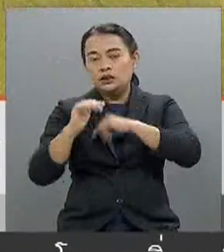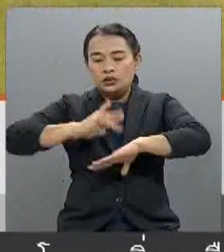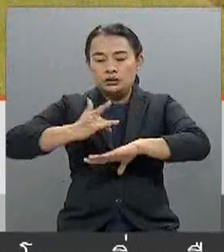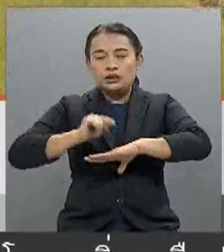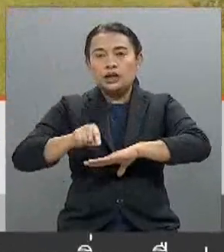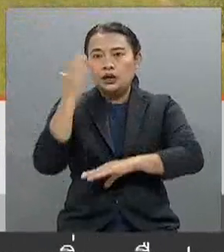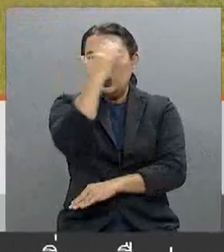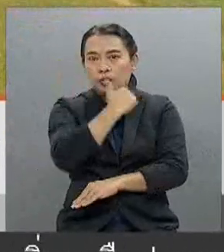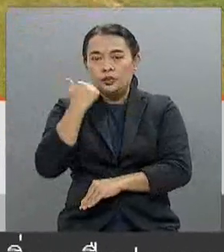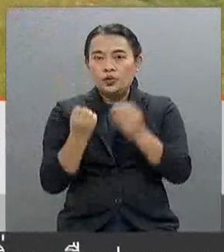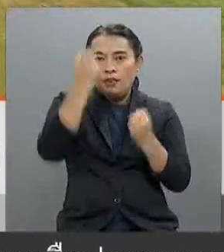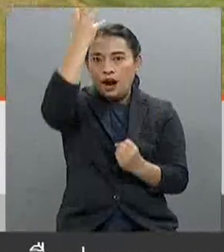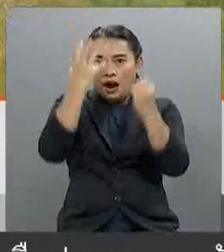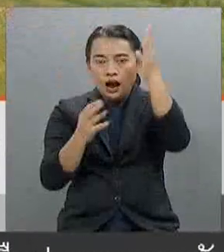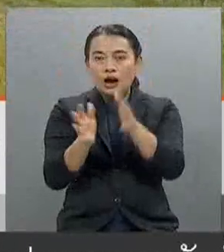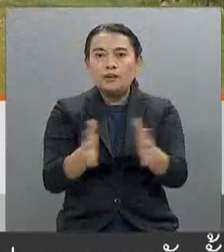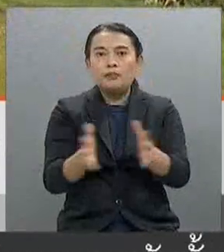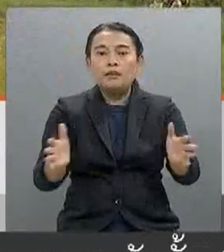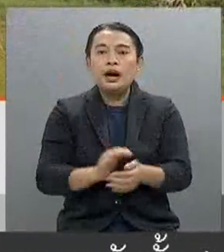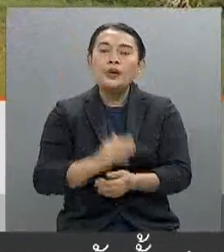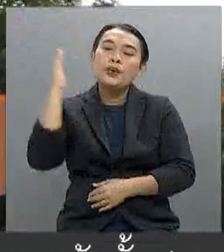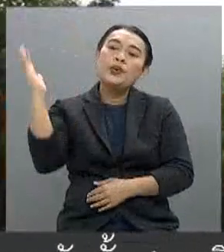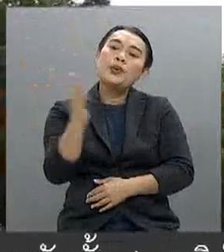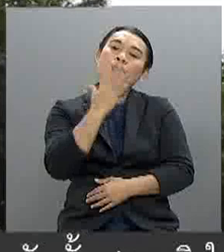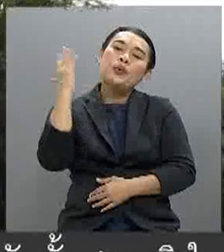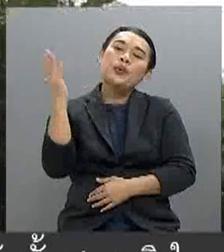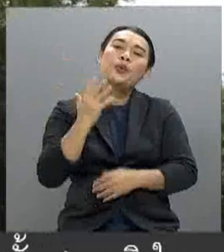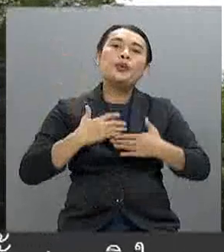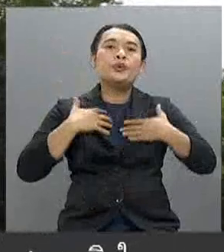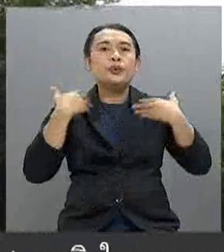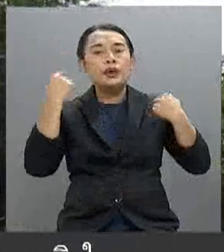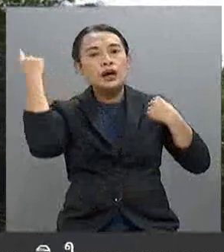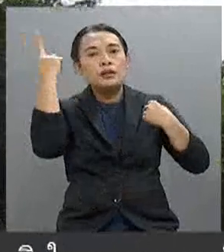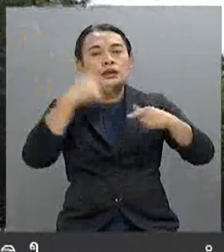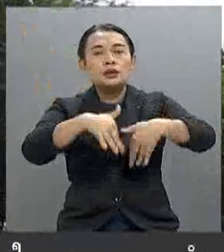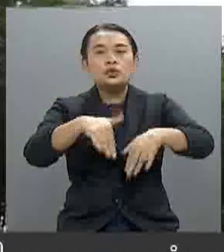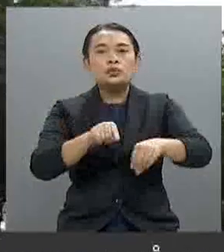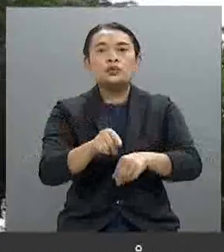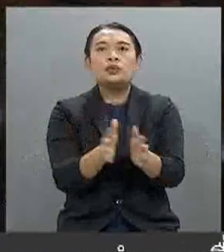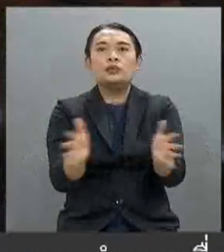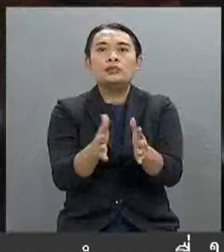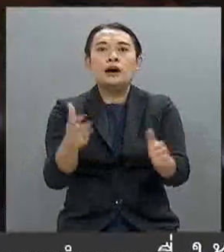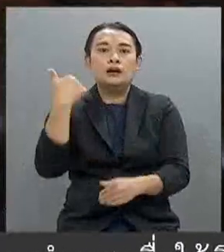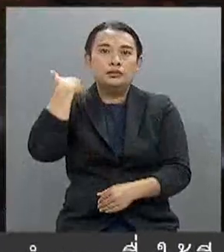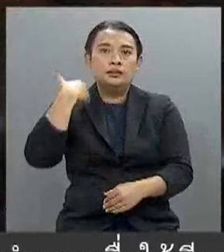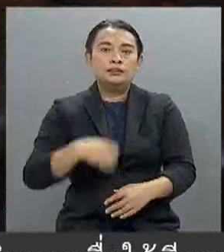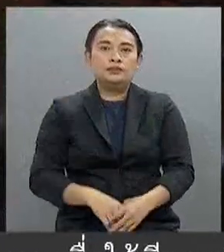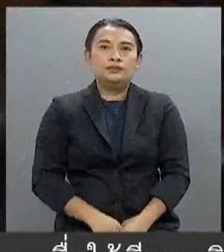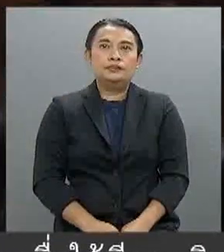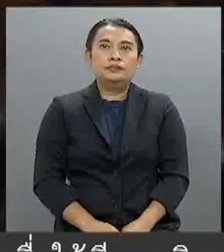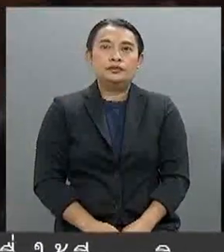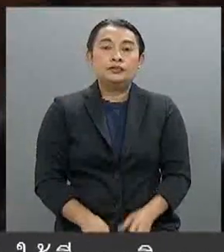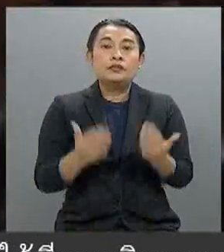จำนวนมากอากาศเย็นสบายและก็มีแหล่งท่องเที่ยววิถีชุมชนจำนวนมากครับ คือถ้าไม่ปก ตอนนี้กำลังพัฒน